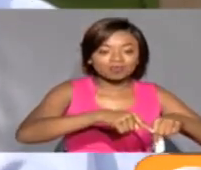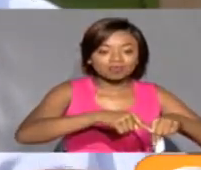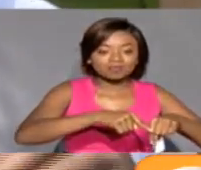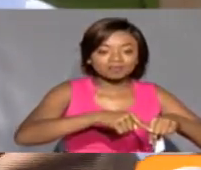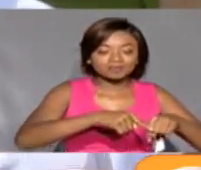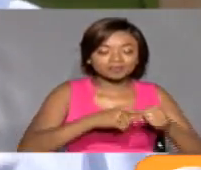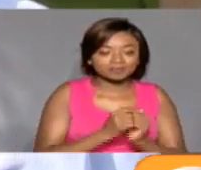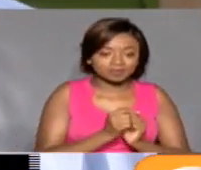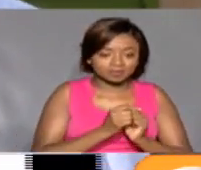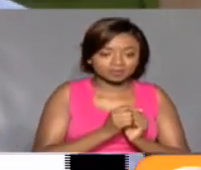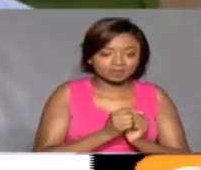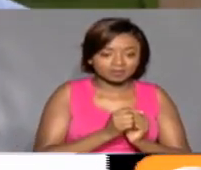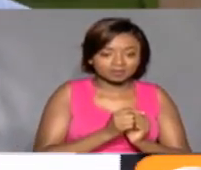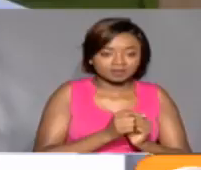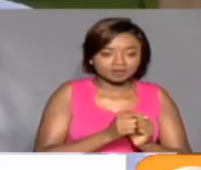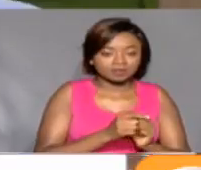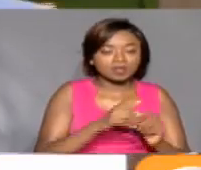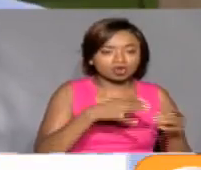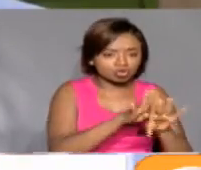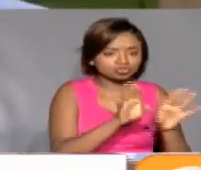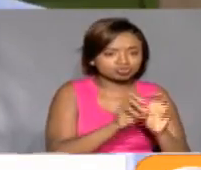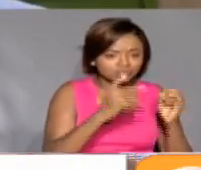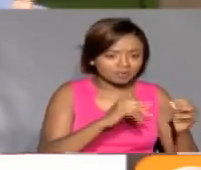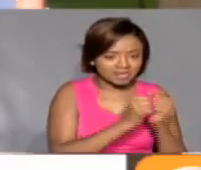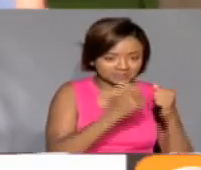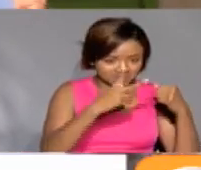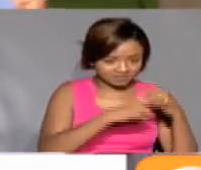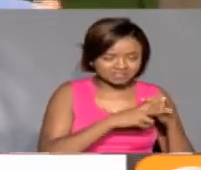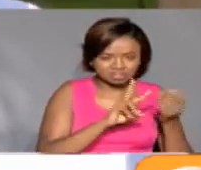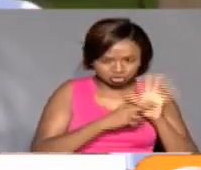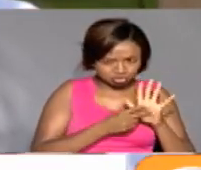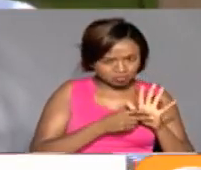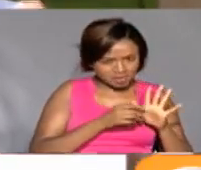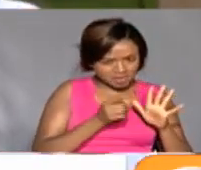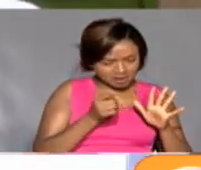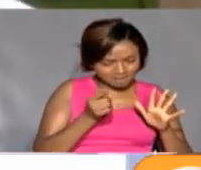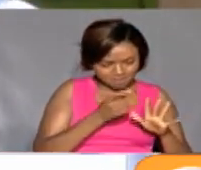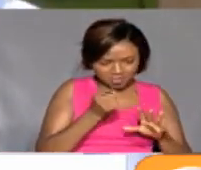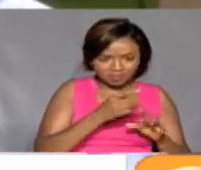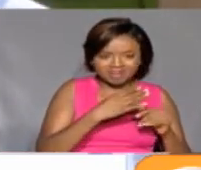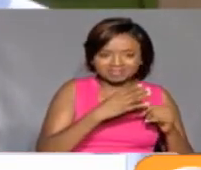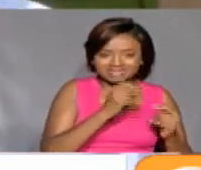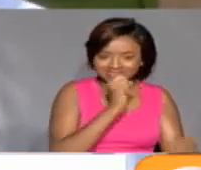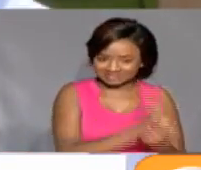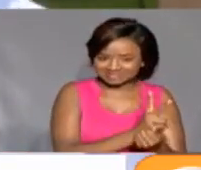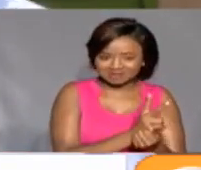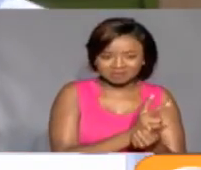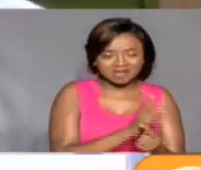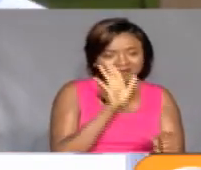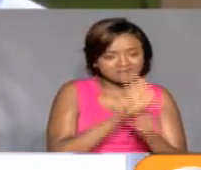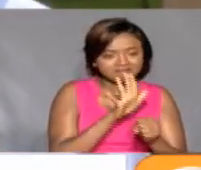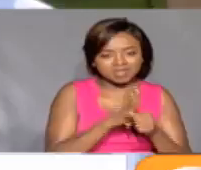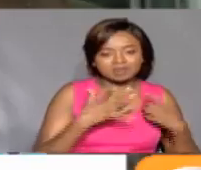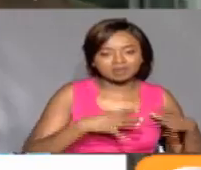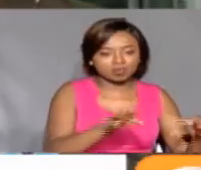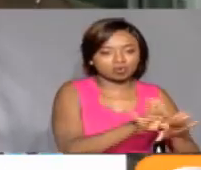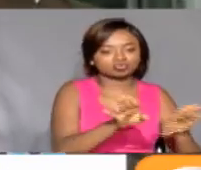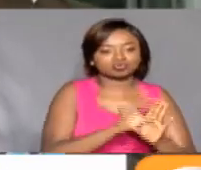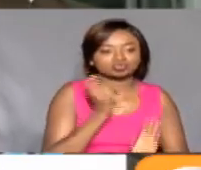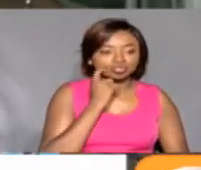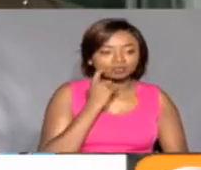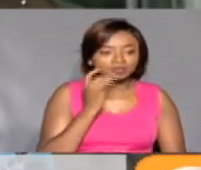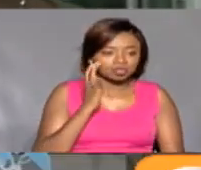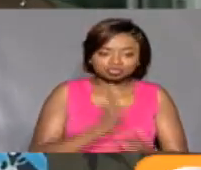17 na unaona tuko mwezi wa 3 kwa hivyo kutukifika mwezi wa Disemba nikuwa ni watu wengi watakuwa wamefunga biashara